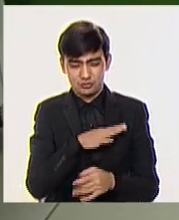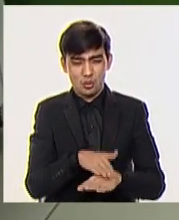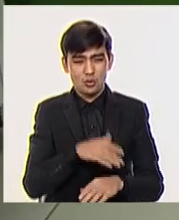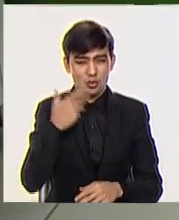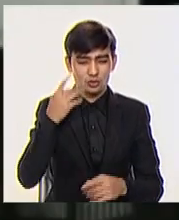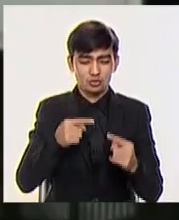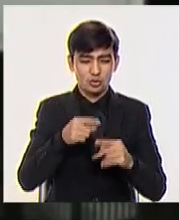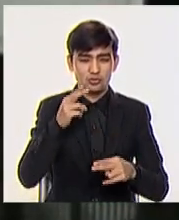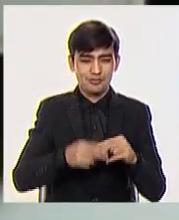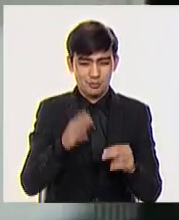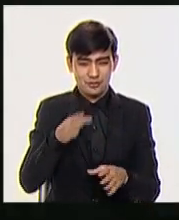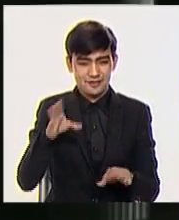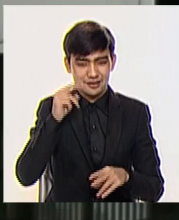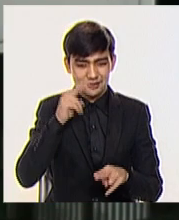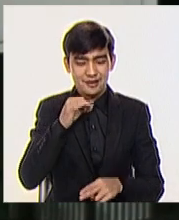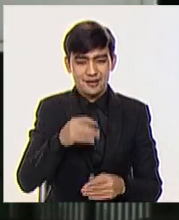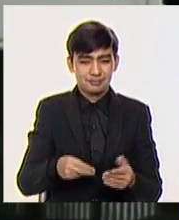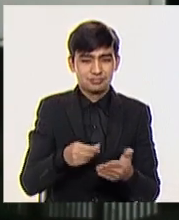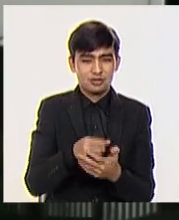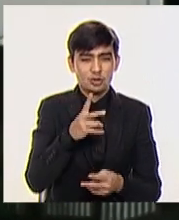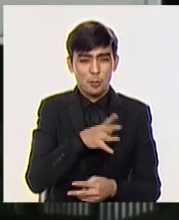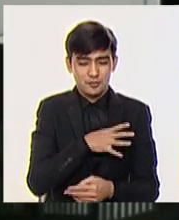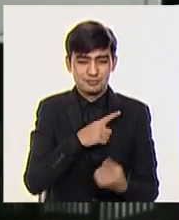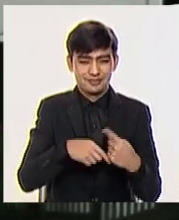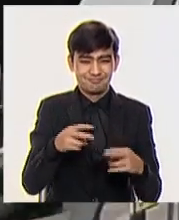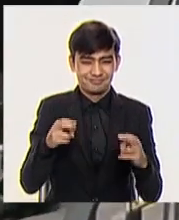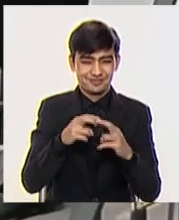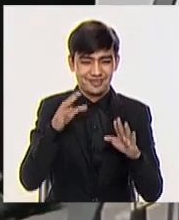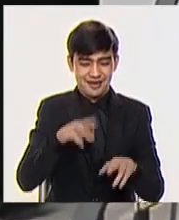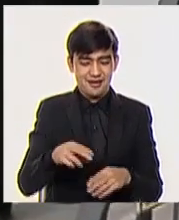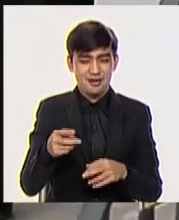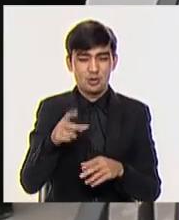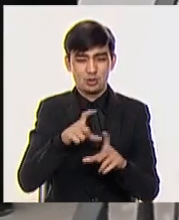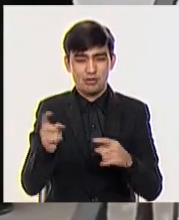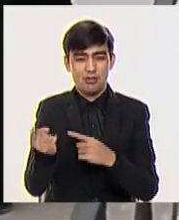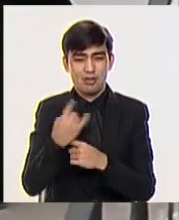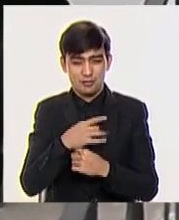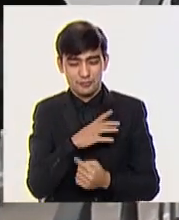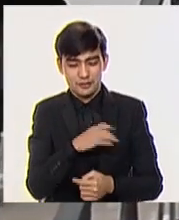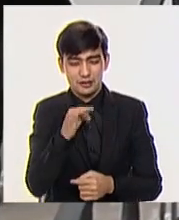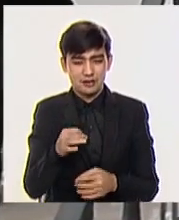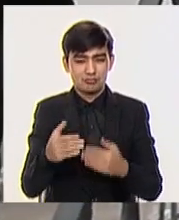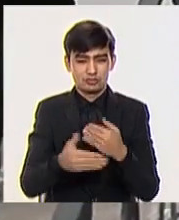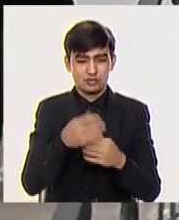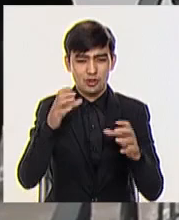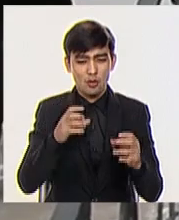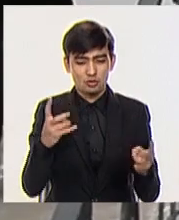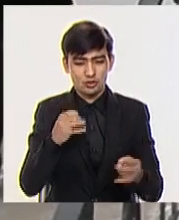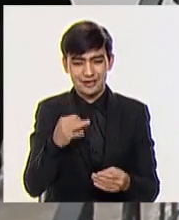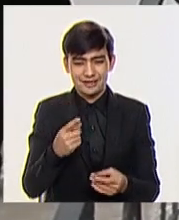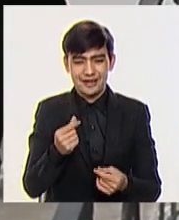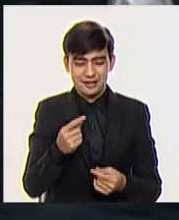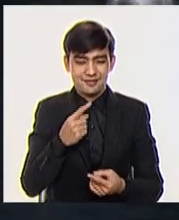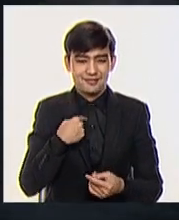қашан аяқталатын әзірге белгісіз, алайда салымшылар қаржылық ұйымды ашып қалықты алда бақша жинағандар заң бойынша жазасын алып, салған